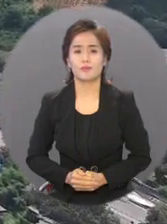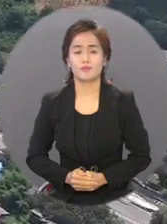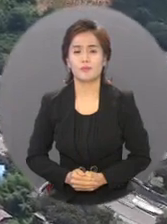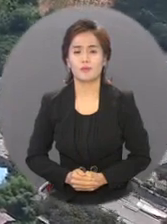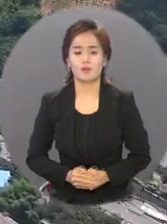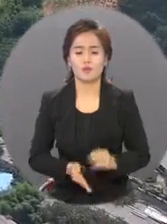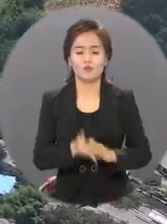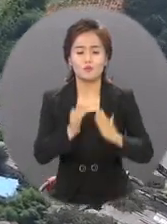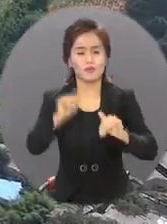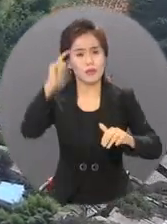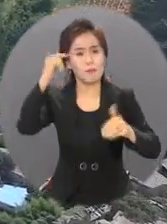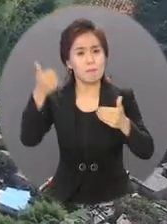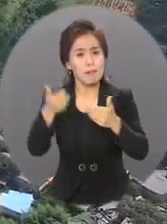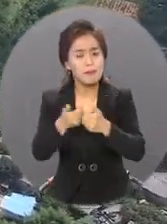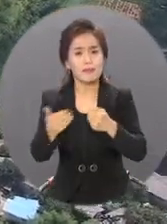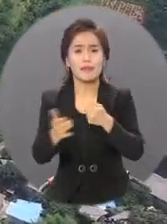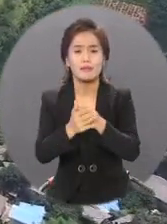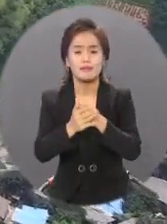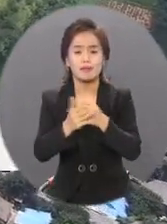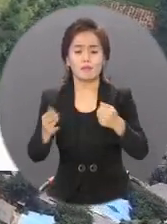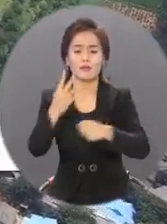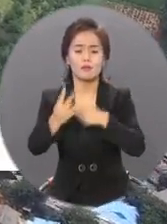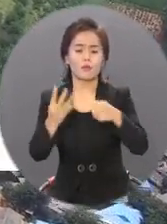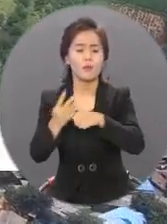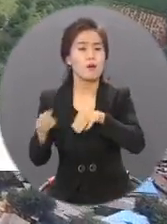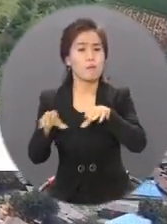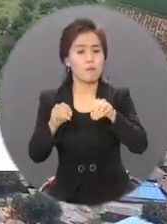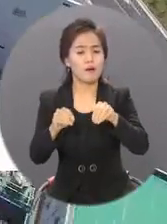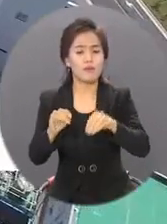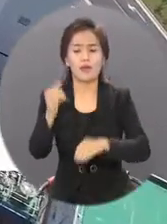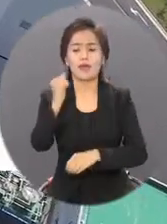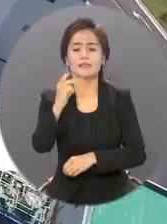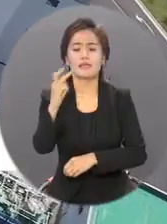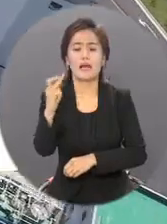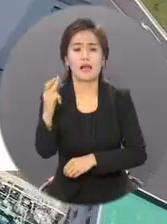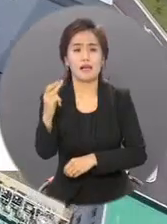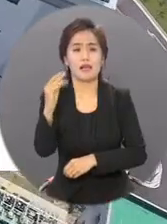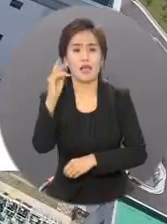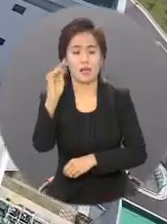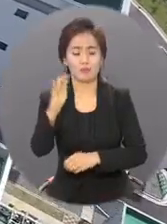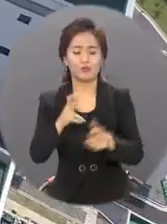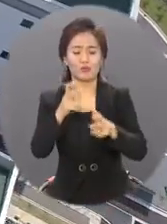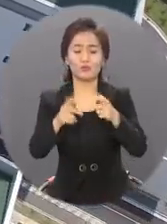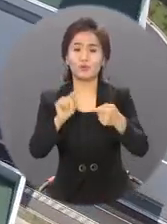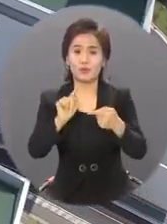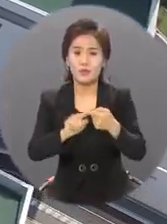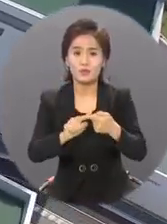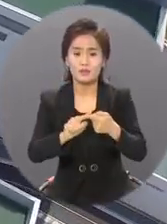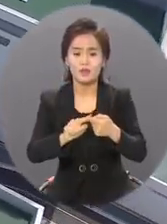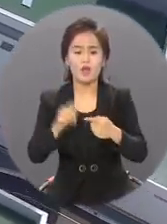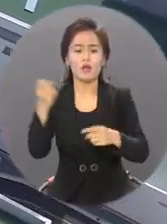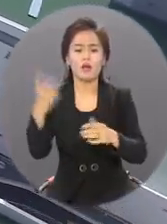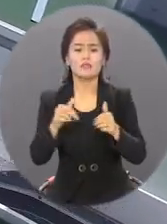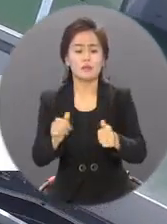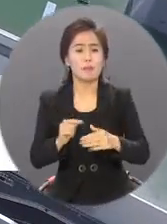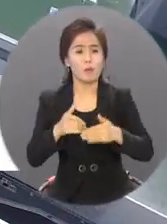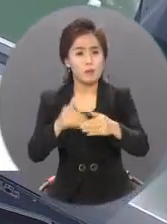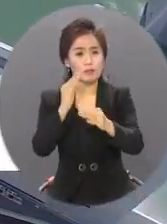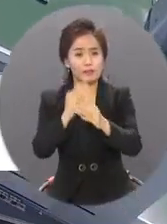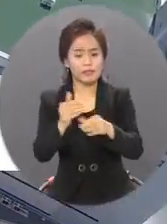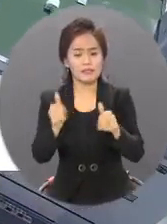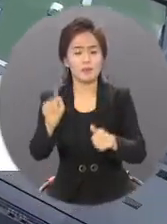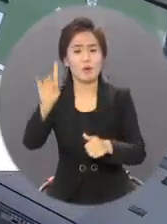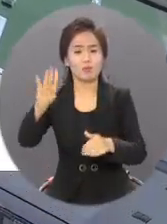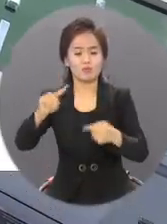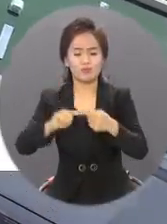주민들의 반발로 사냥 가까이 카 동의 중단된 아주 srf 발전소 발전소 가동 여부를 결정하는 항소심에서 재판부가